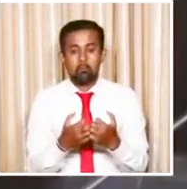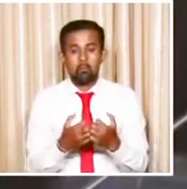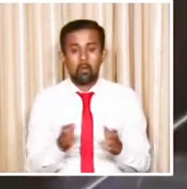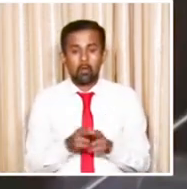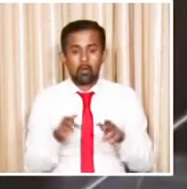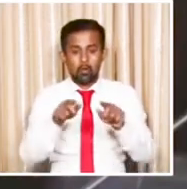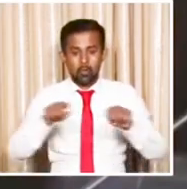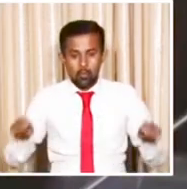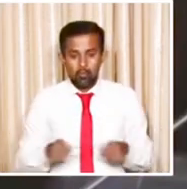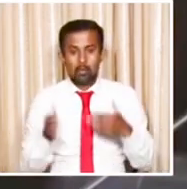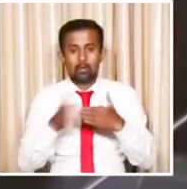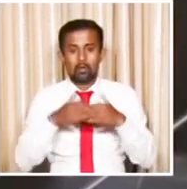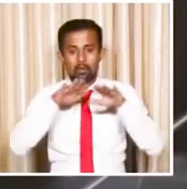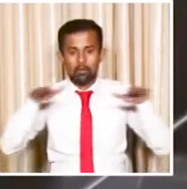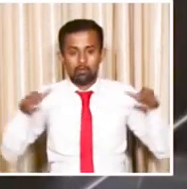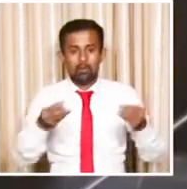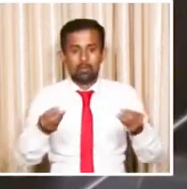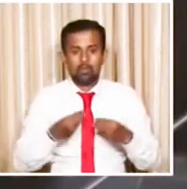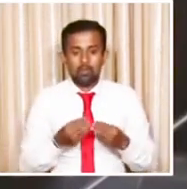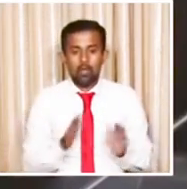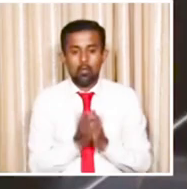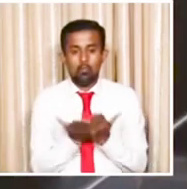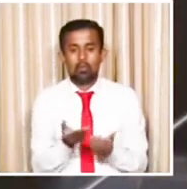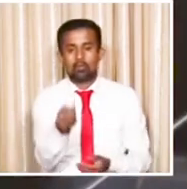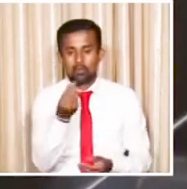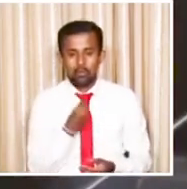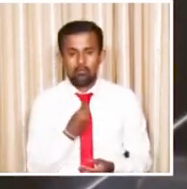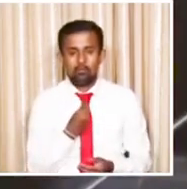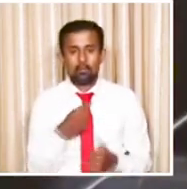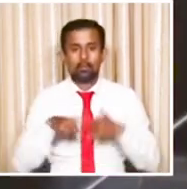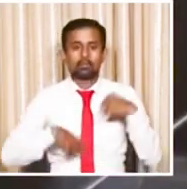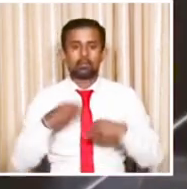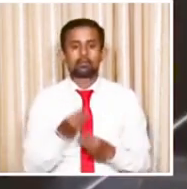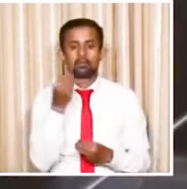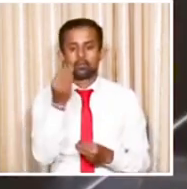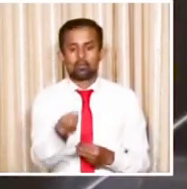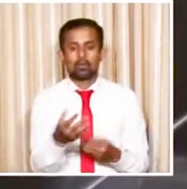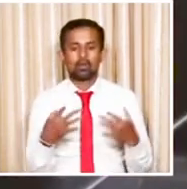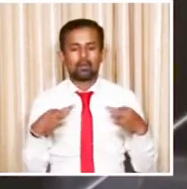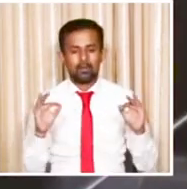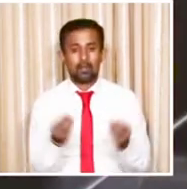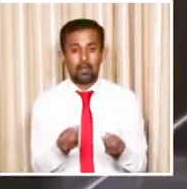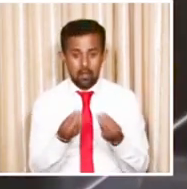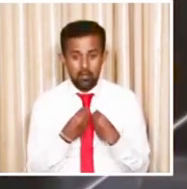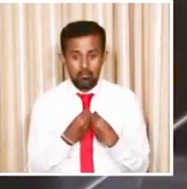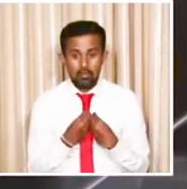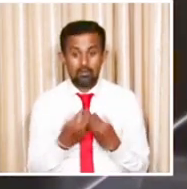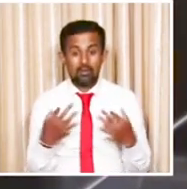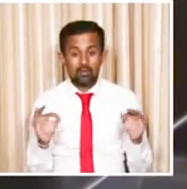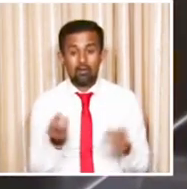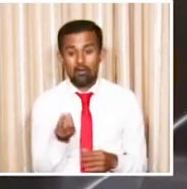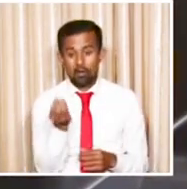දෙනව නම් තකරම ගෙනත් දෙනව නම් ළමයට පොට්ටික ගෙනත් දෙනව නම් ඡන්දේ දුන්නා නිකන් හම්බෙනව නම් මේ නිකන්